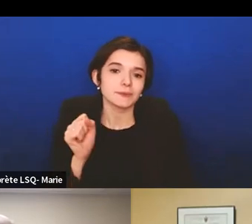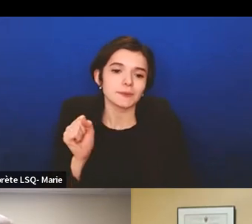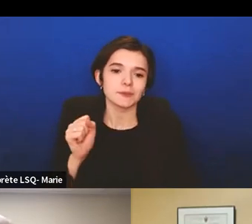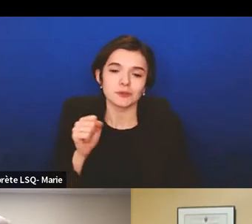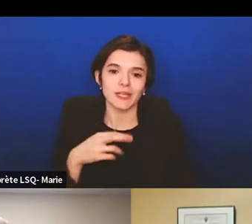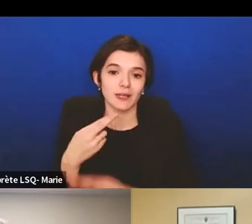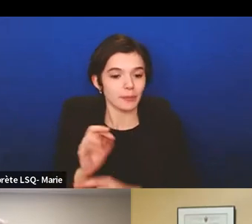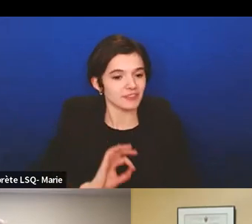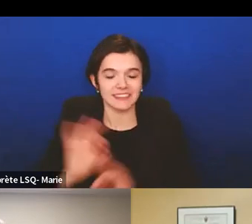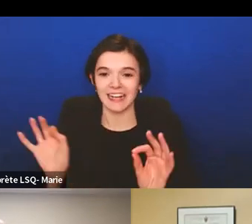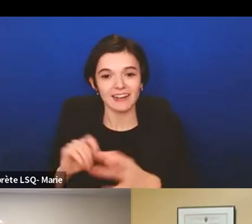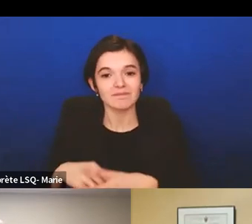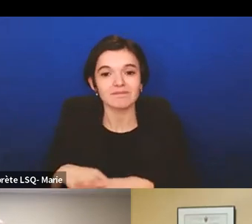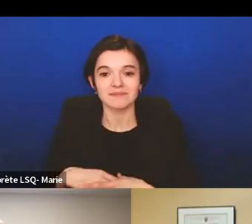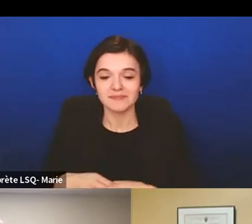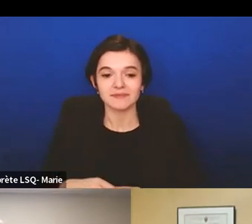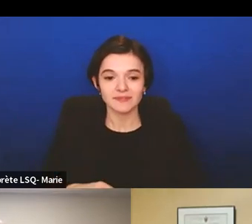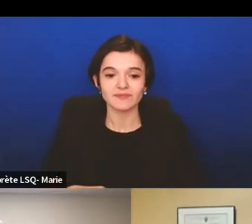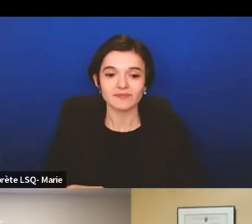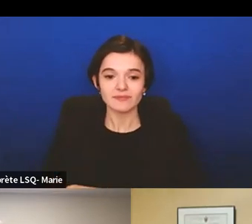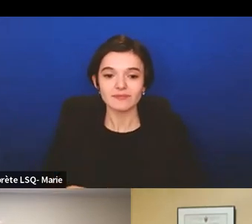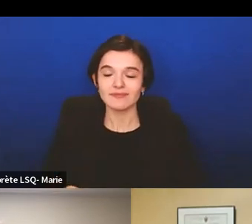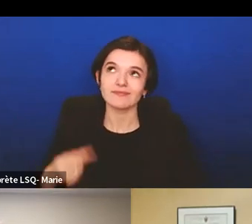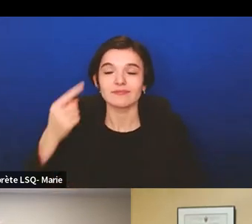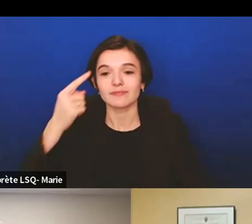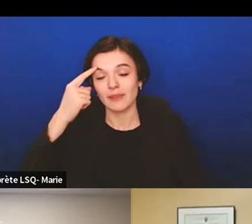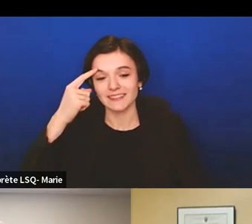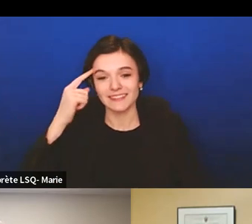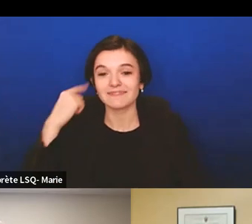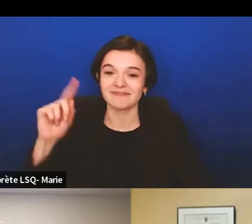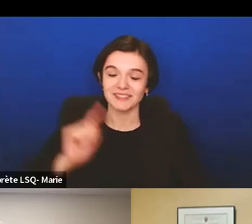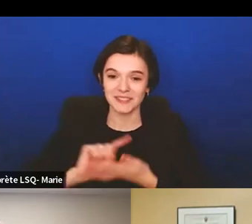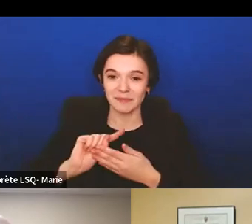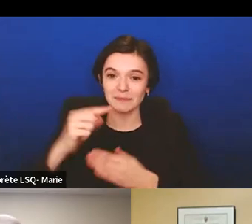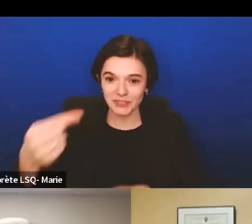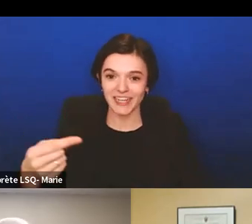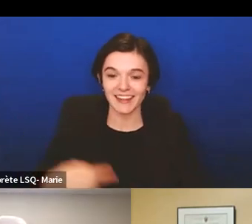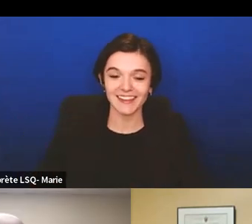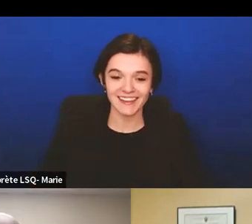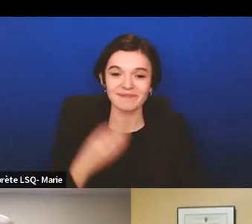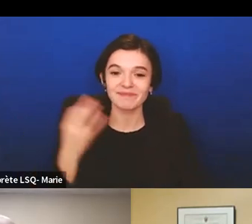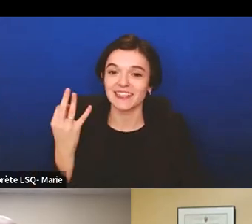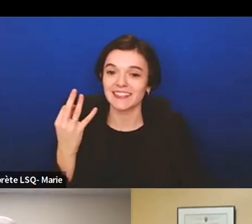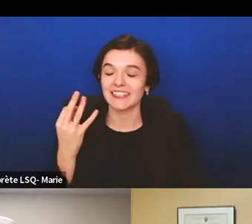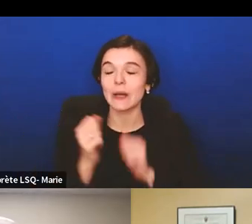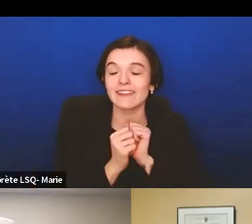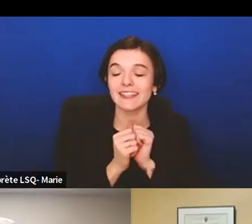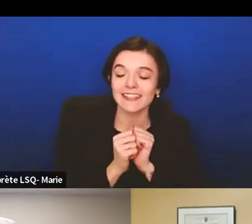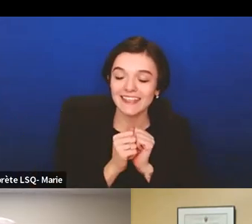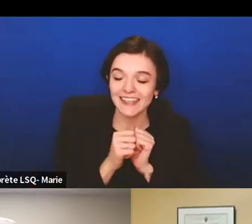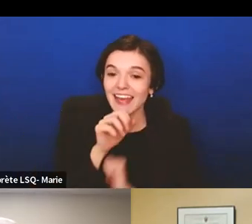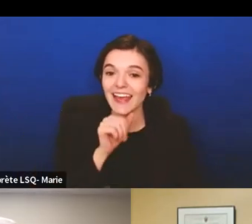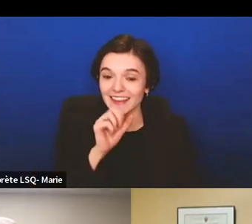traite un peu de... Enfin, ça me fait penser à la présentation qu'on va avoir la semaine prochaine, qui a à voir avec les